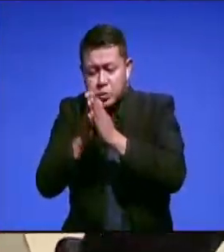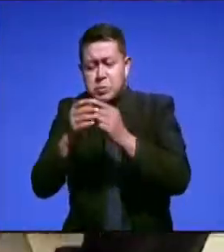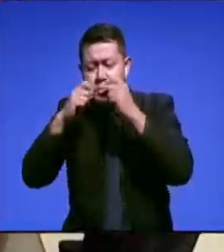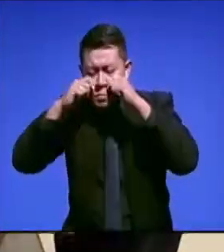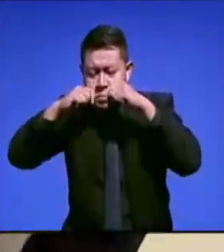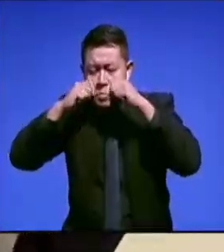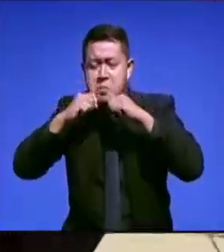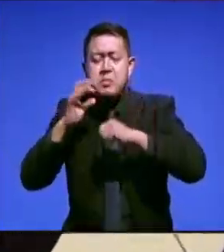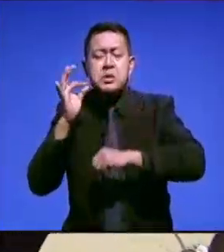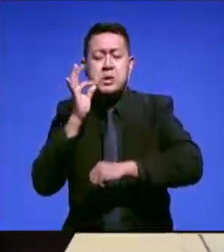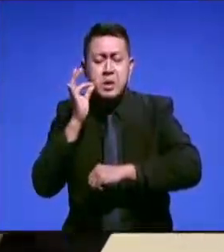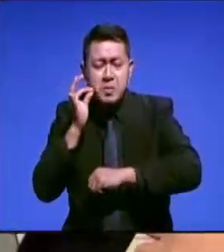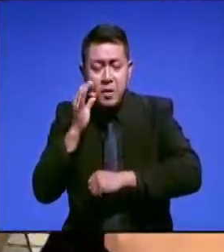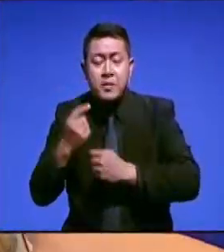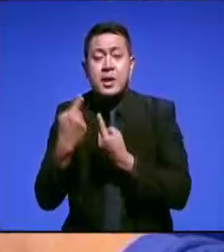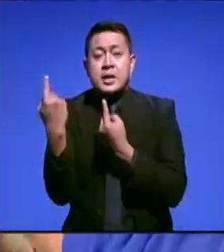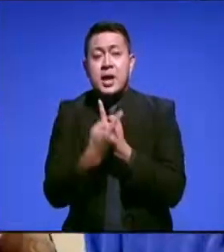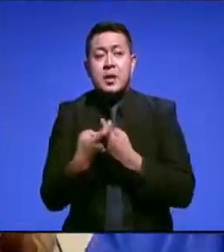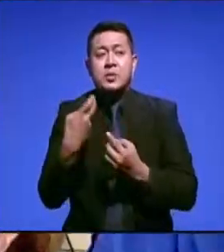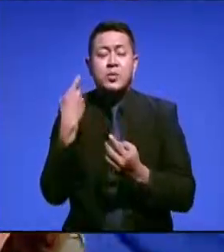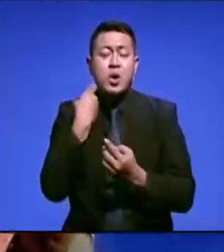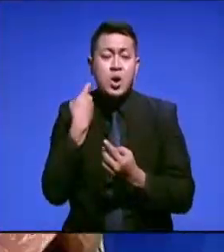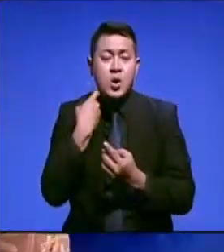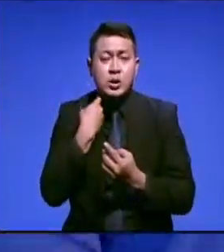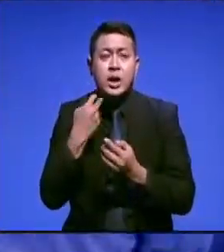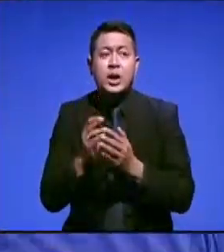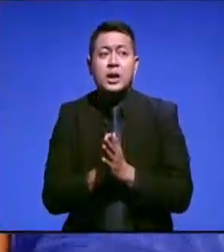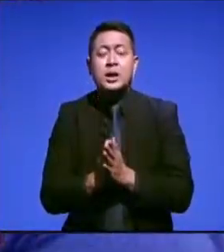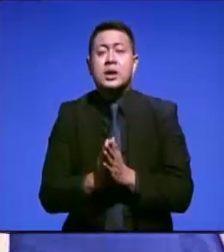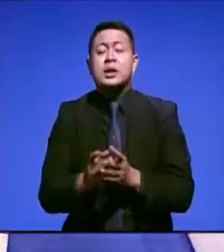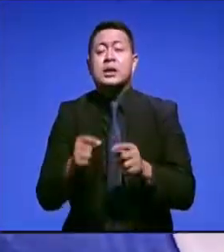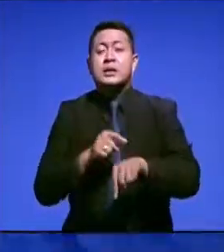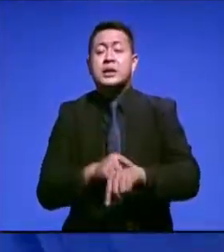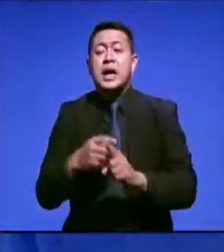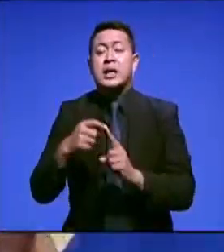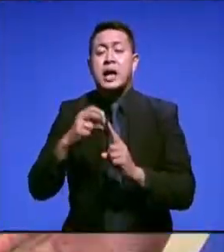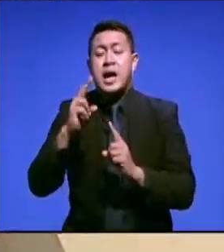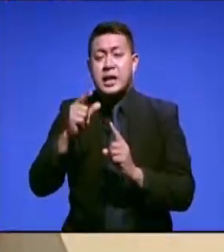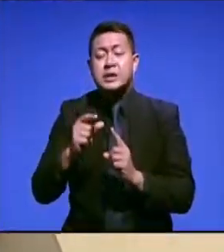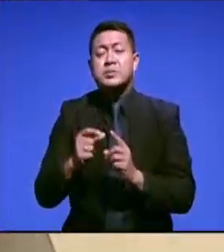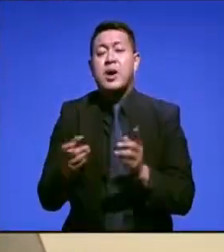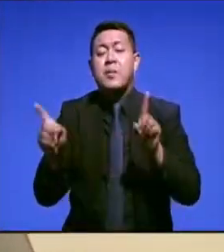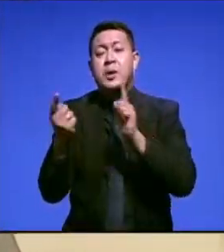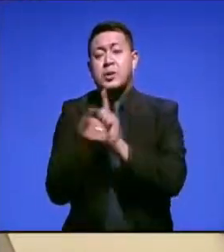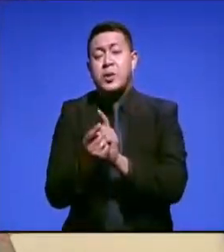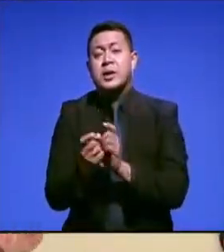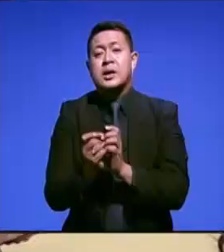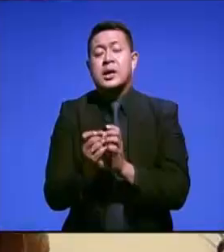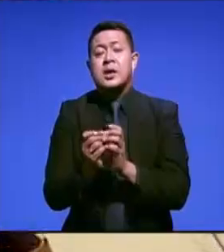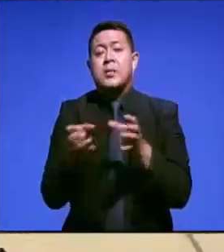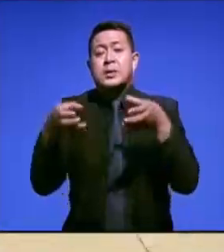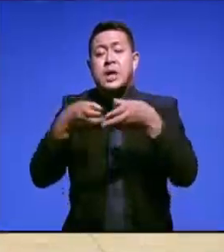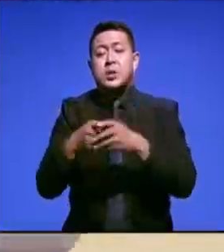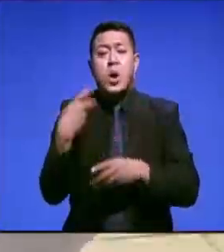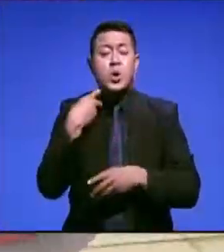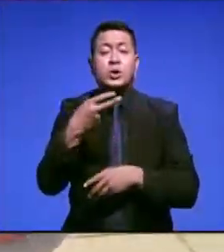menangis meminta maaf di hadapan para dokter. Peristiwa ini terjadi saat Risma menggelar pertemuan dengan Ikatan Dokter